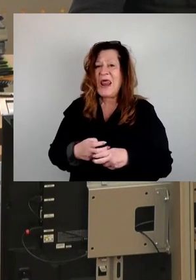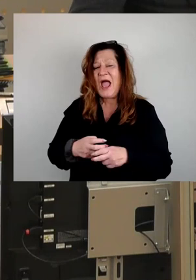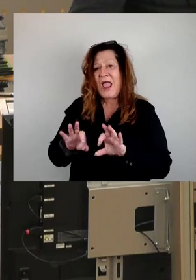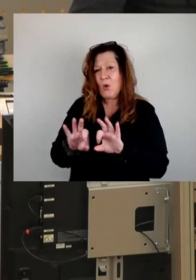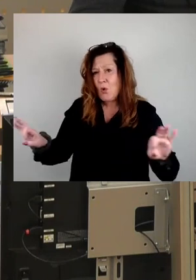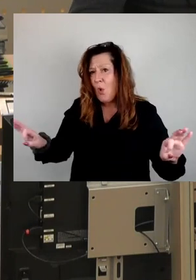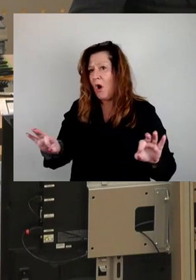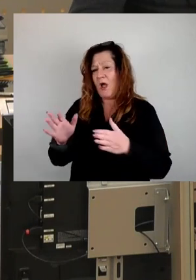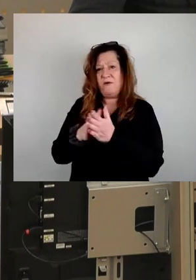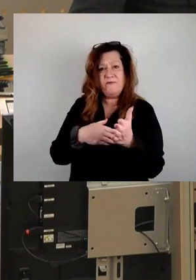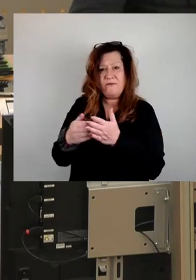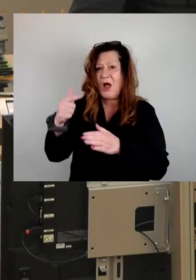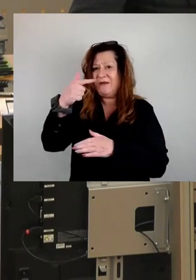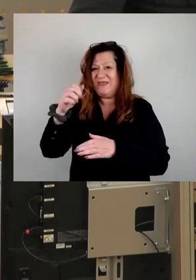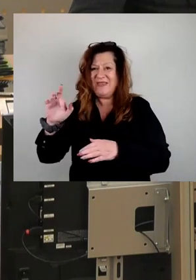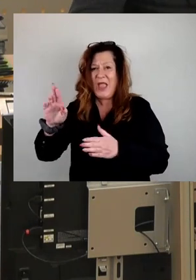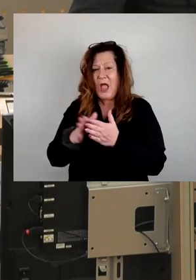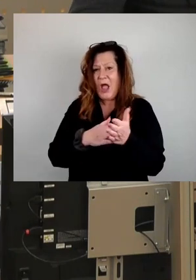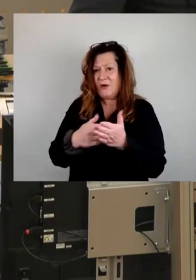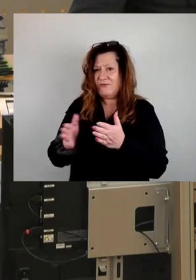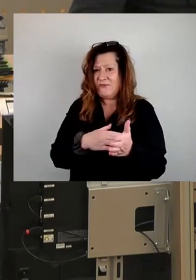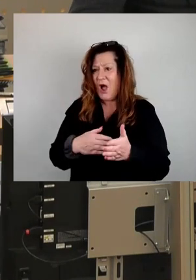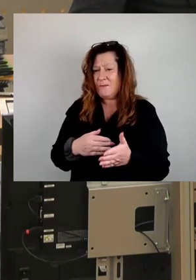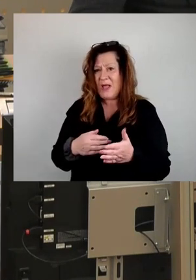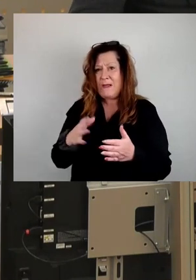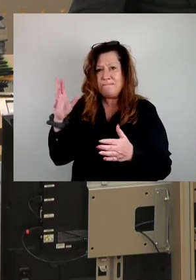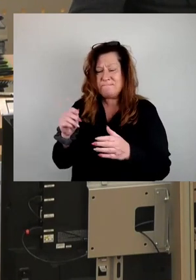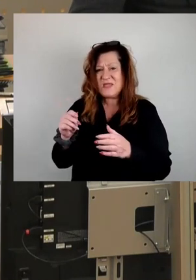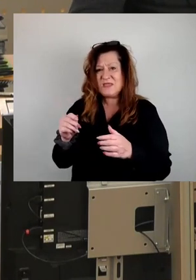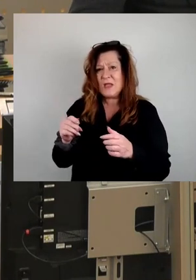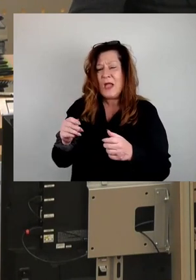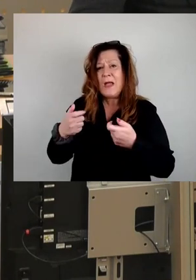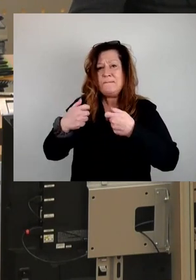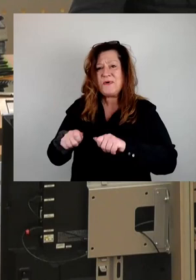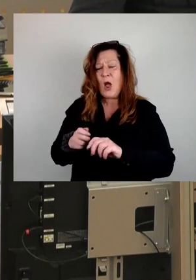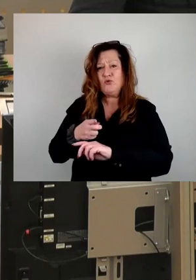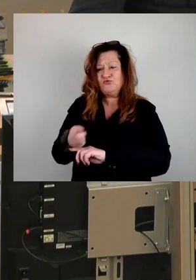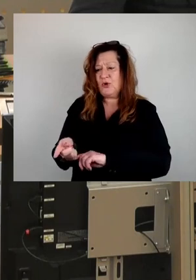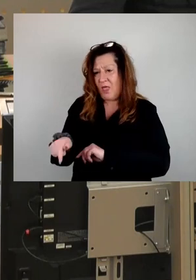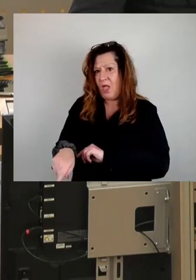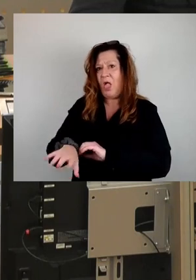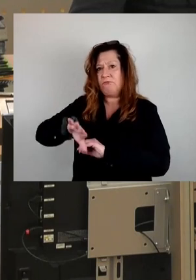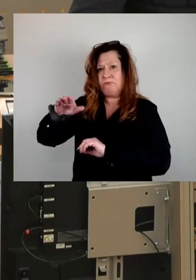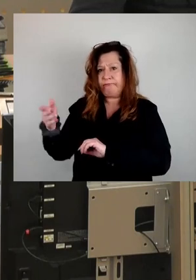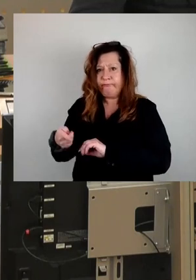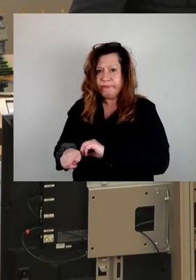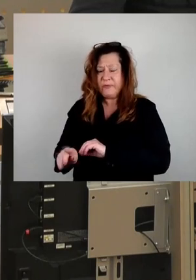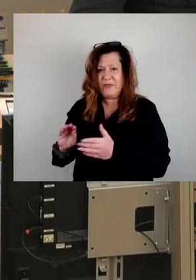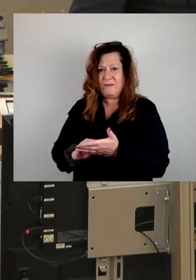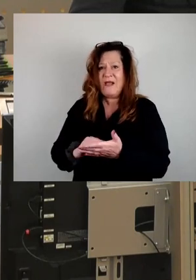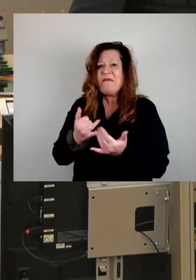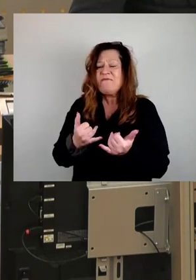und Teerpappen auch gemeinsam mit dem Ziegelschutt in diesen Trümmerberg aufgeschichtet wurden. Wie stark die Schadstoffbelastung